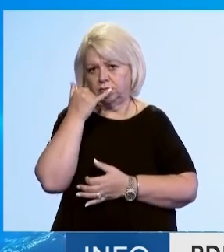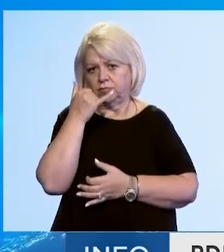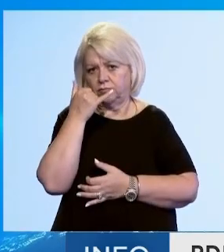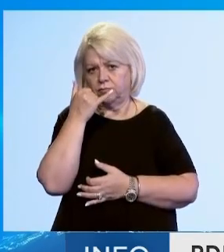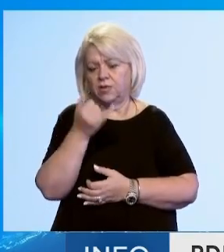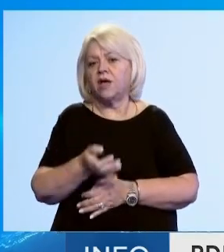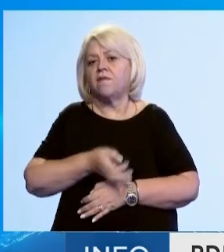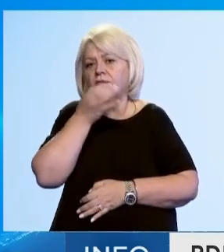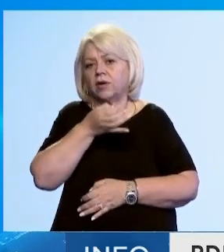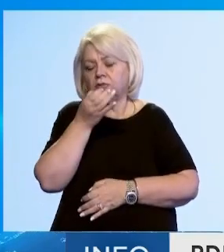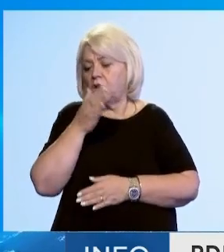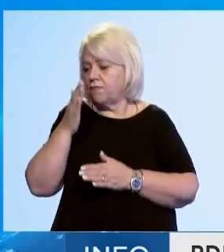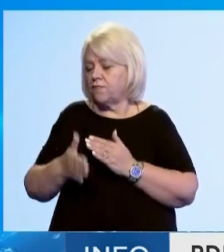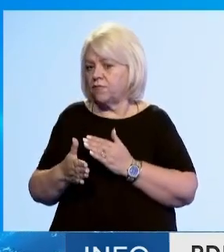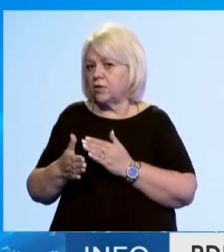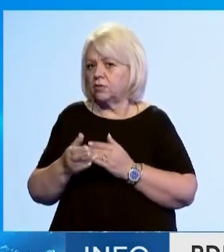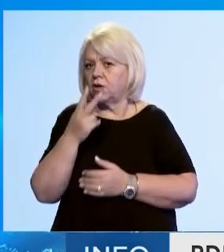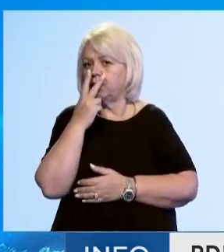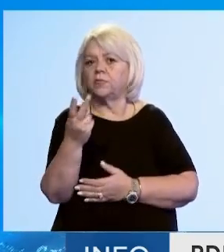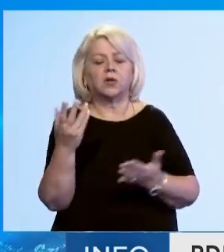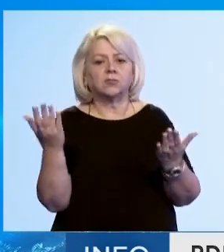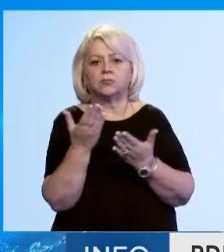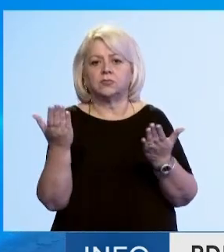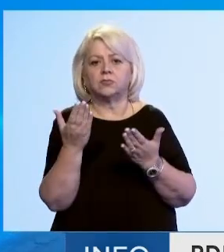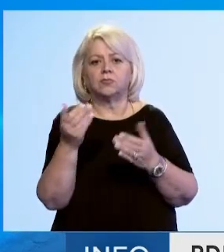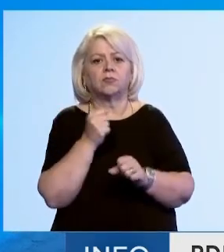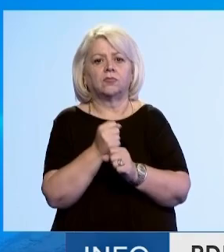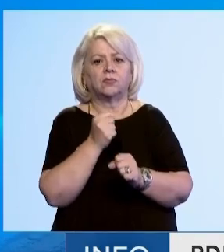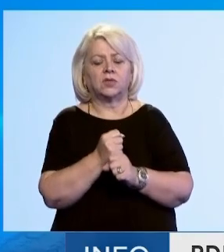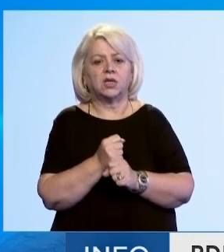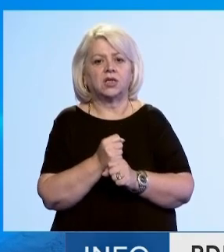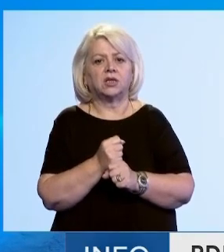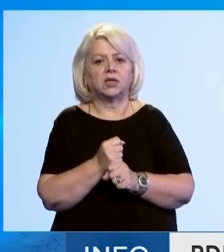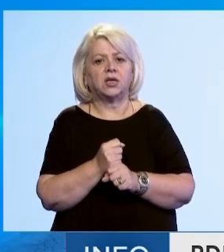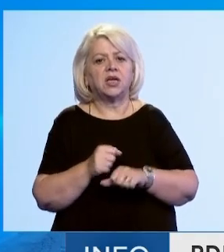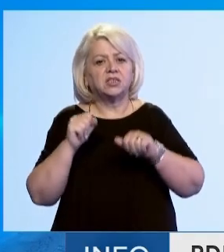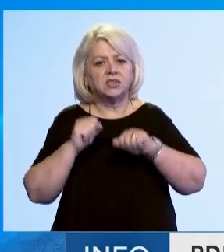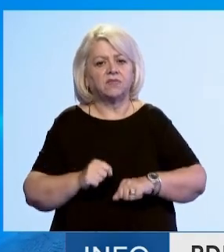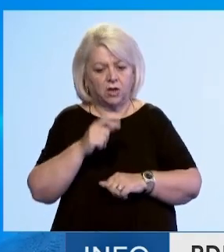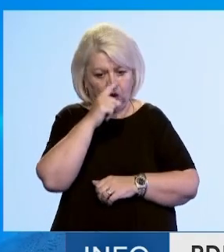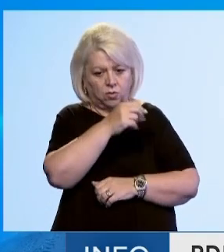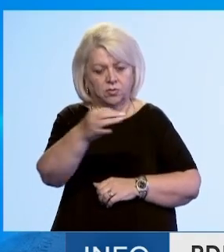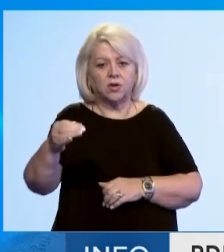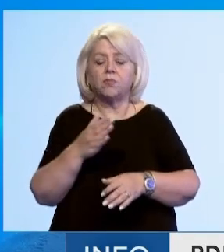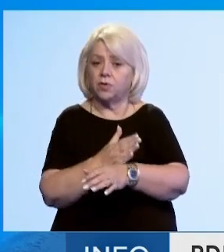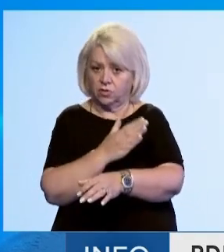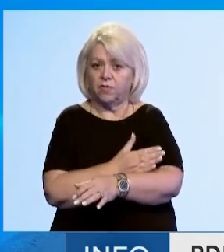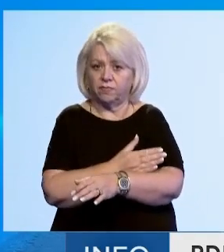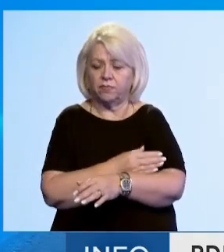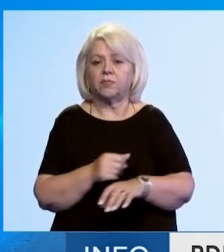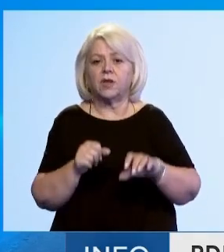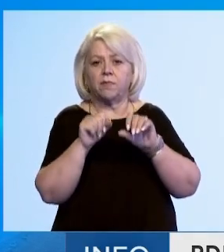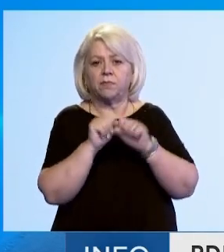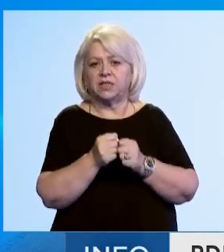për të marrë informacionet e fundit dhe për të parë se si do të funksionoj qeverisja lokale në komunën e Podujevës pas asaj